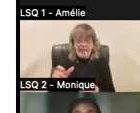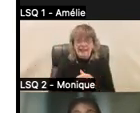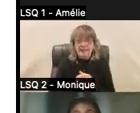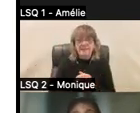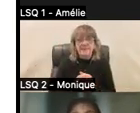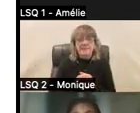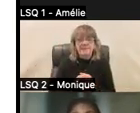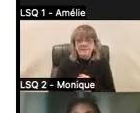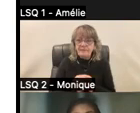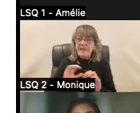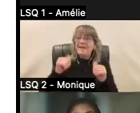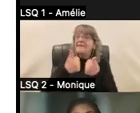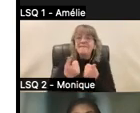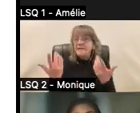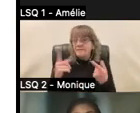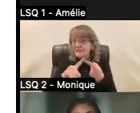Défis linguistiques.